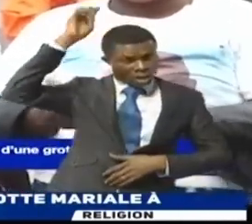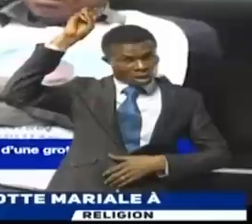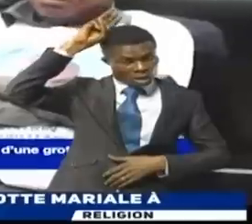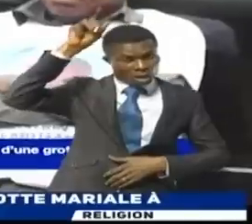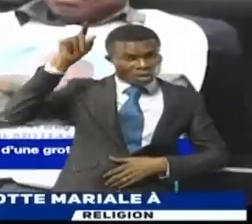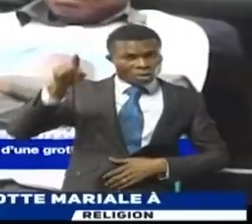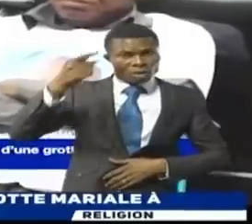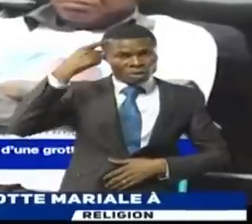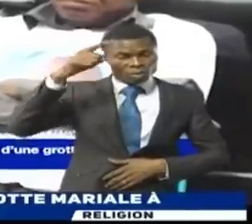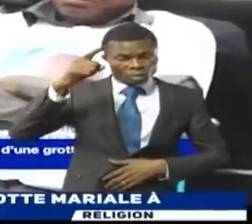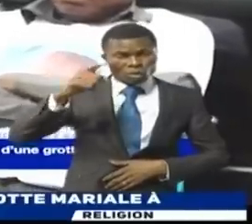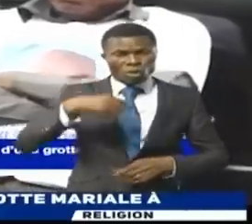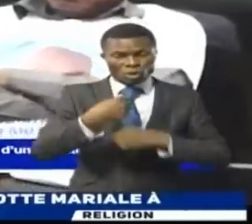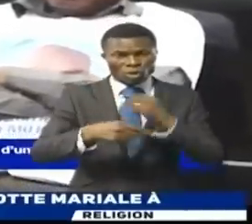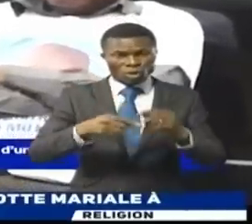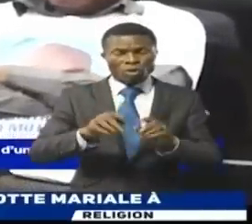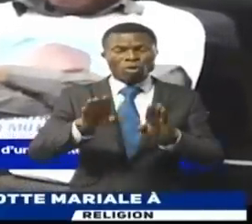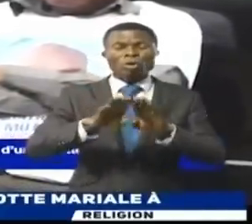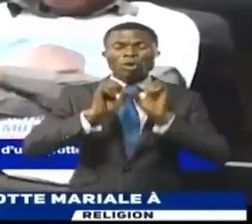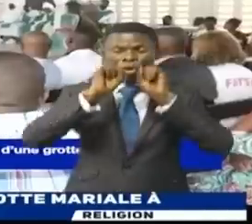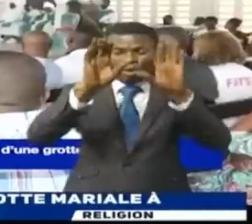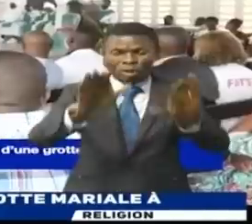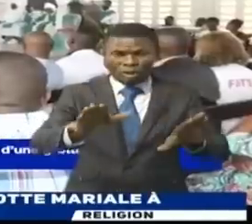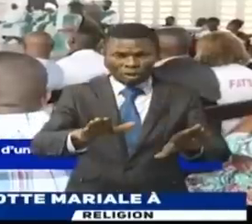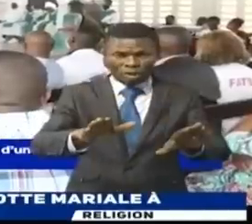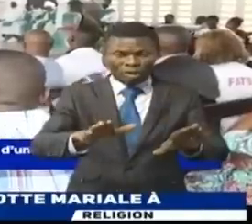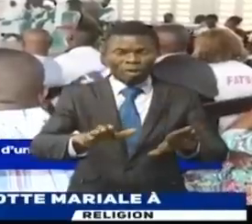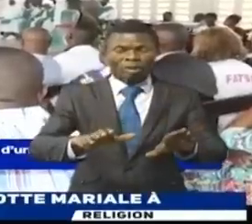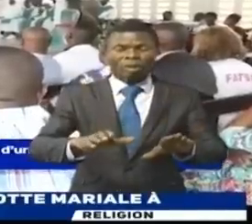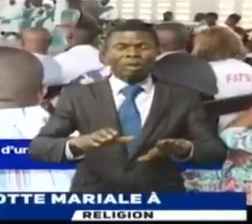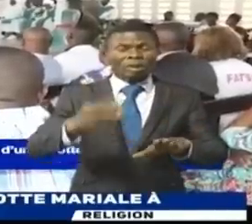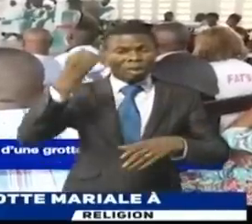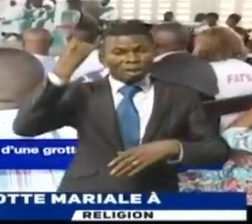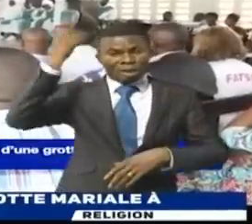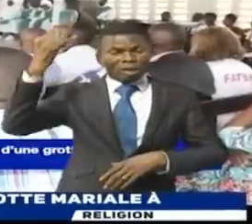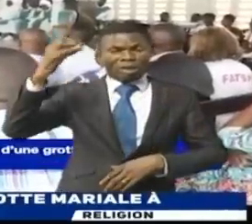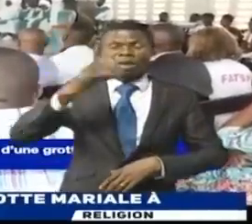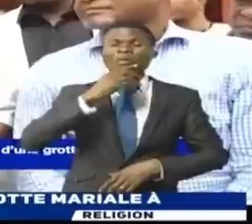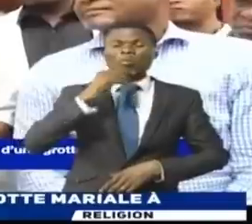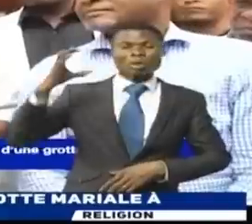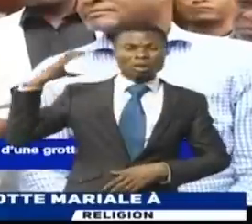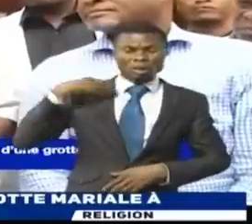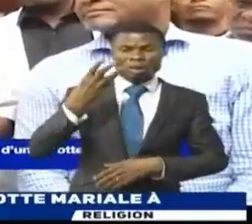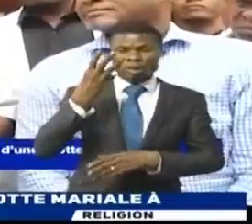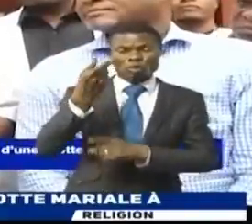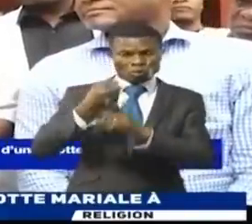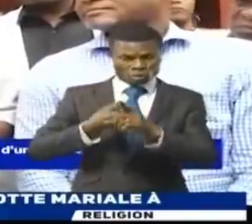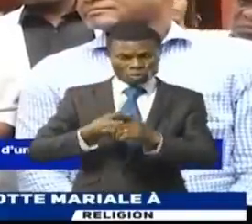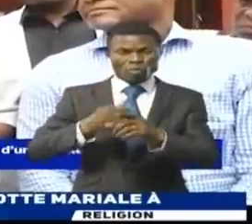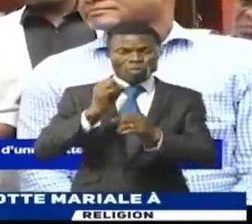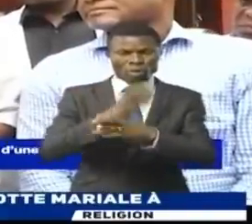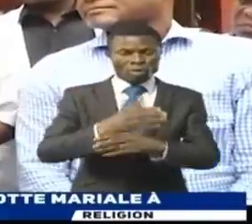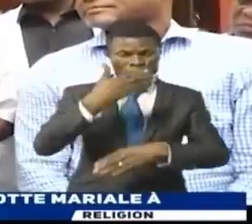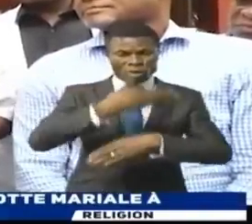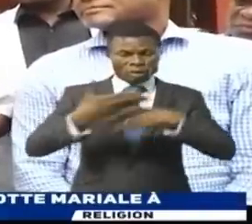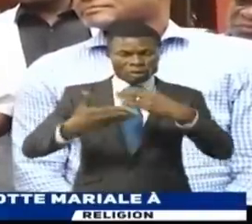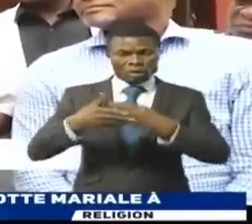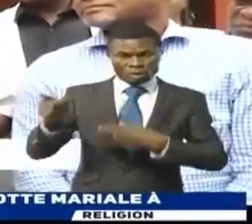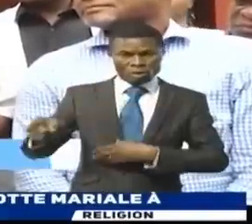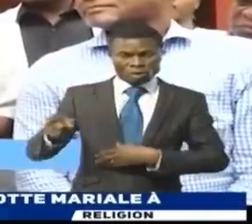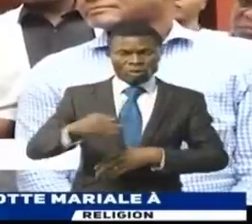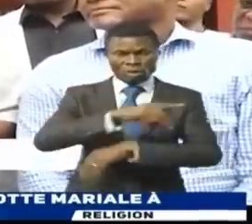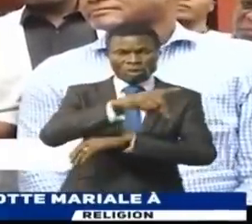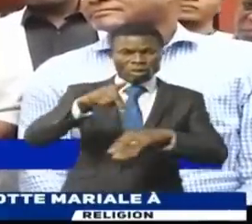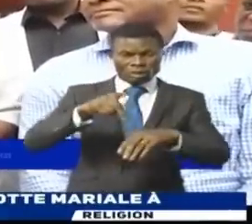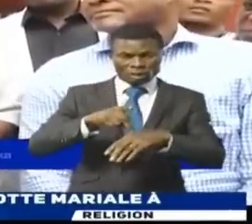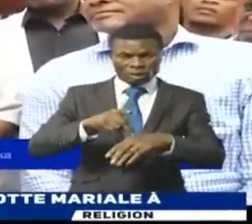Ambongo pour procéder à l'inauguration qui, selon les curés, interviendra dans 3 mois. Nous voulons construire ici, à la